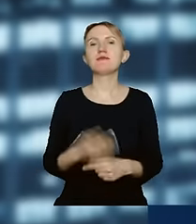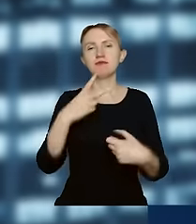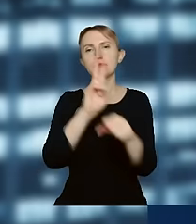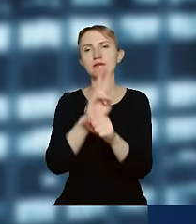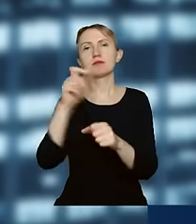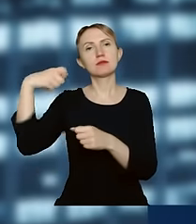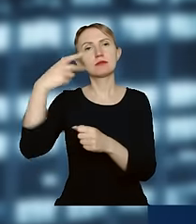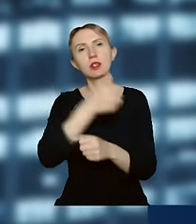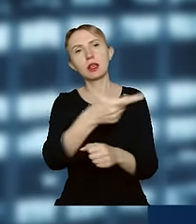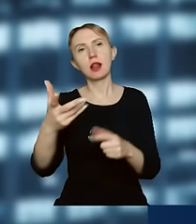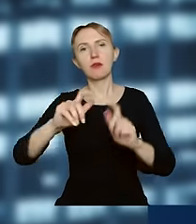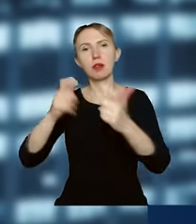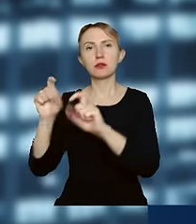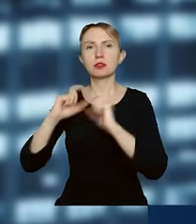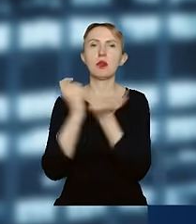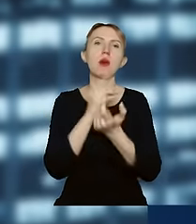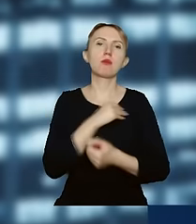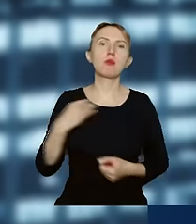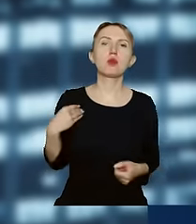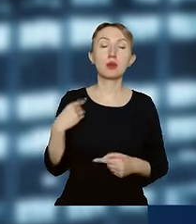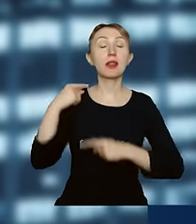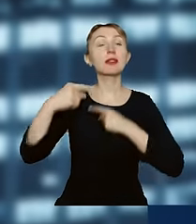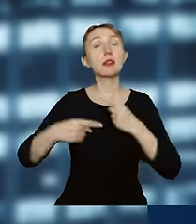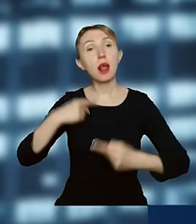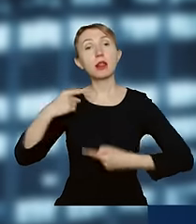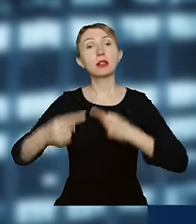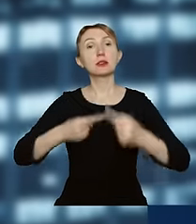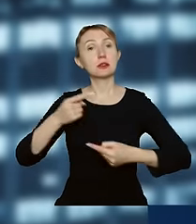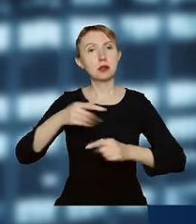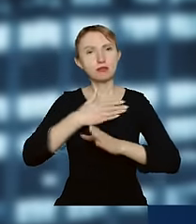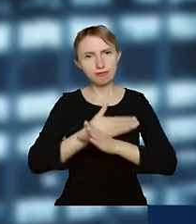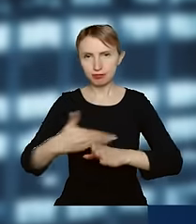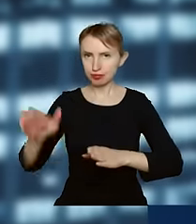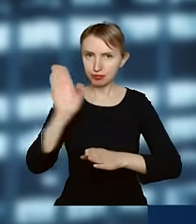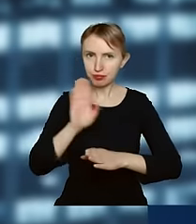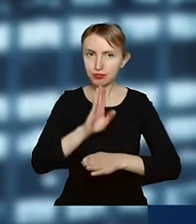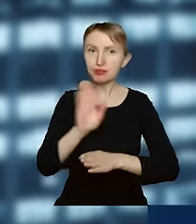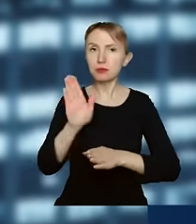kilkadziesiąt wydarzeń w całej Polsce. Będzie tam, gdzie ta tradycja jest żywa, tak mówił minister.